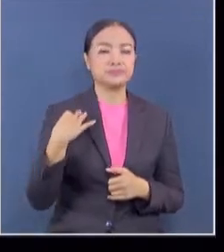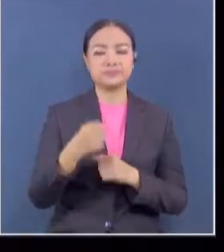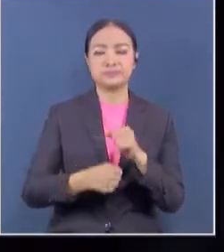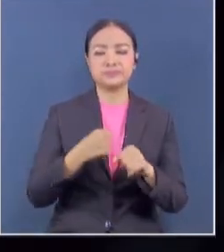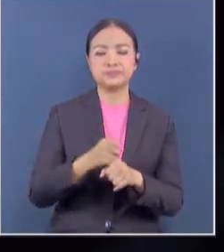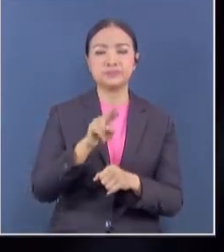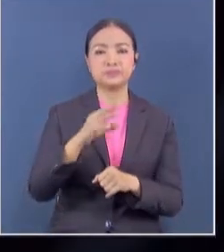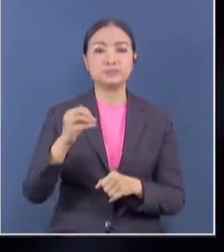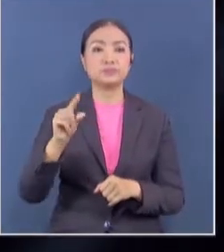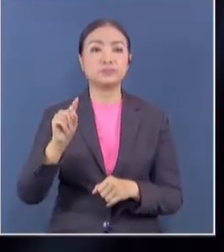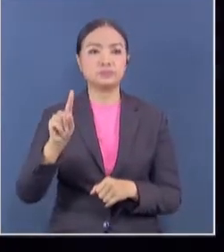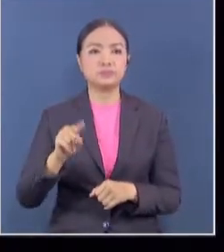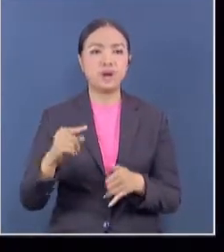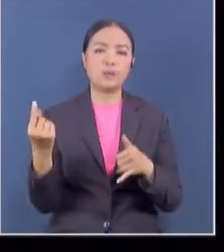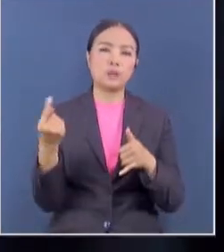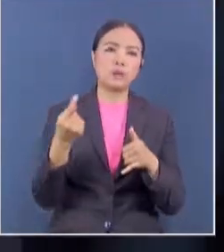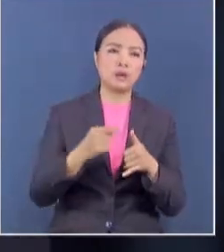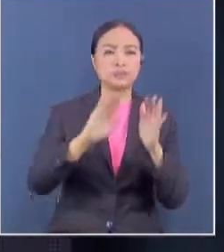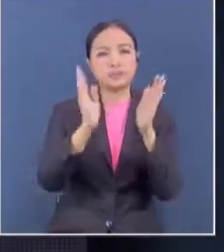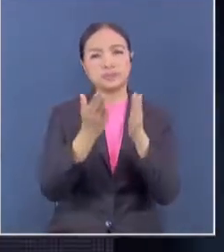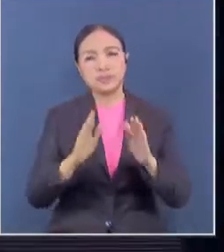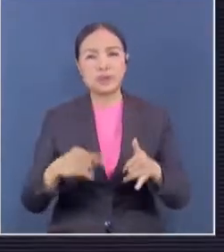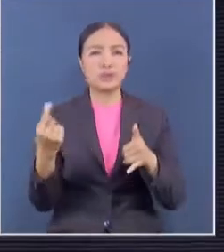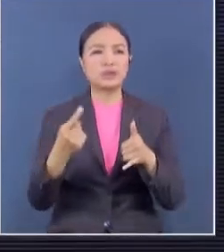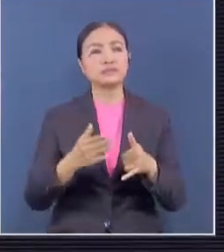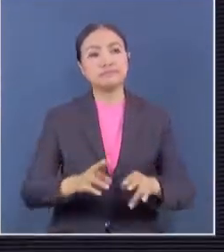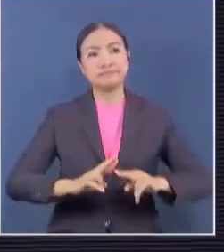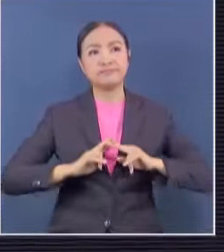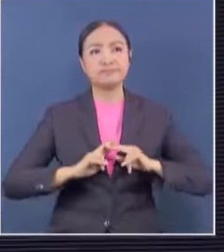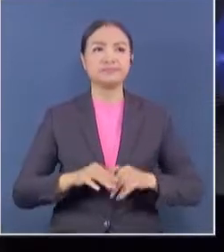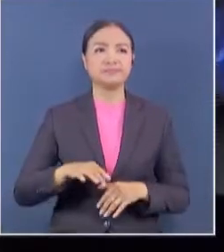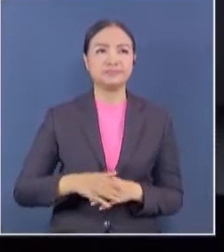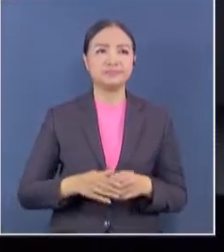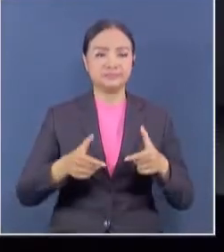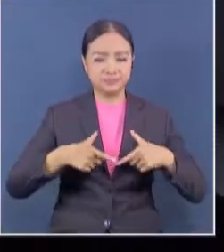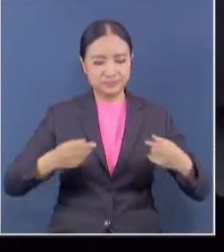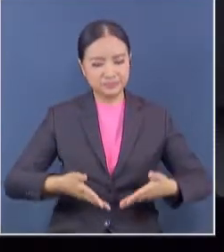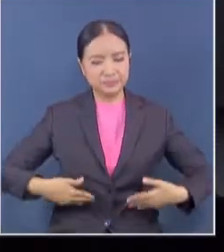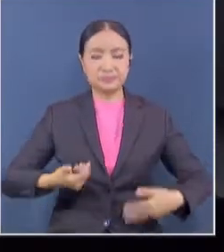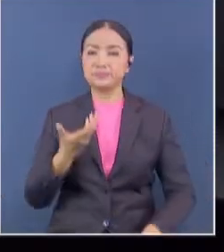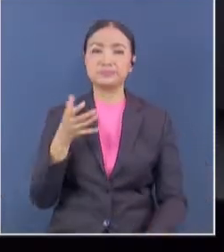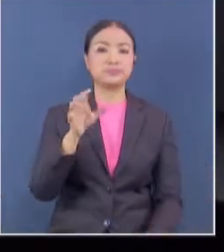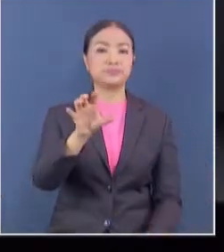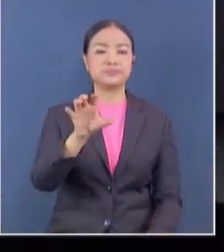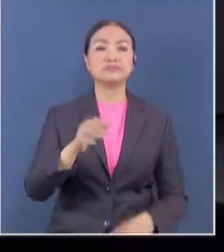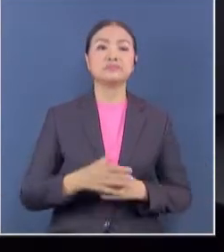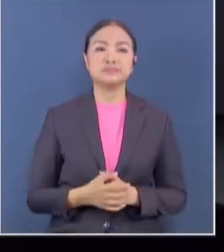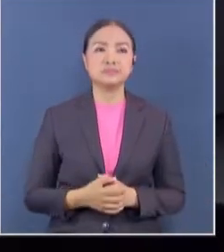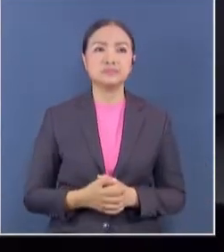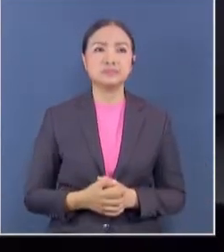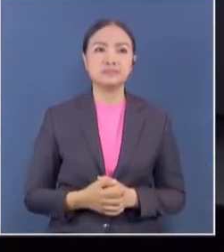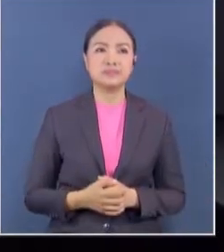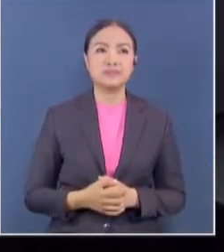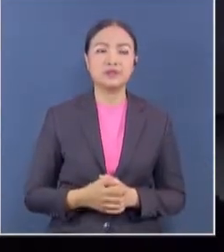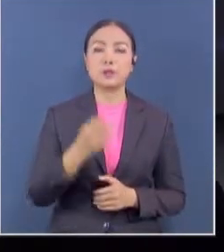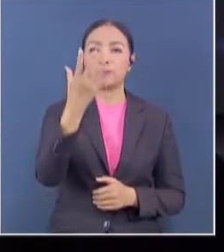2021ที่ต้องอดทนกับการถูกบูลลี่เรื่องรูปร่างไม่ว่าเจ้าตัวได้ปล่อยภาพชุดนุ่งบิกินี่ที่ดูเหมือนว่าผอมล